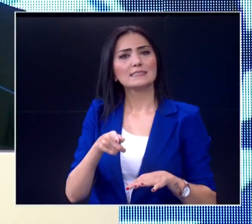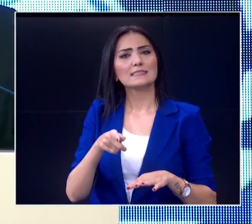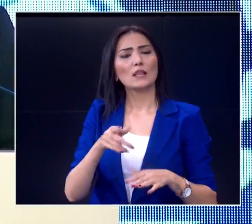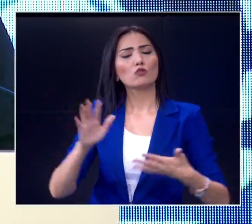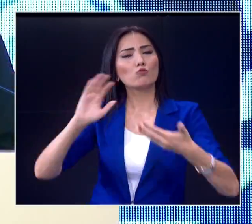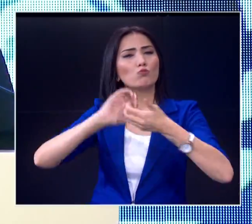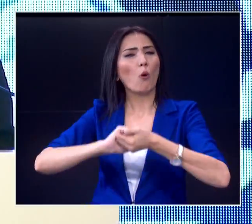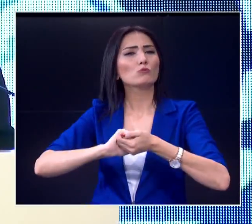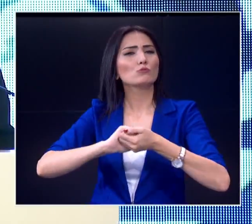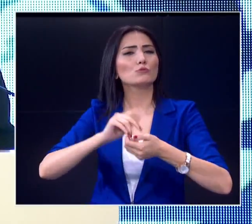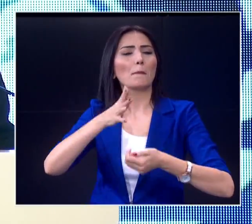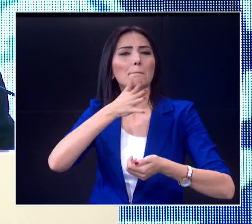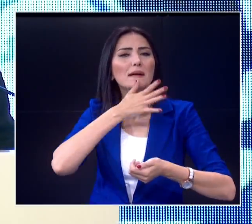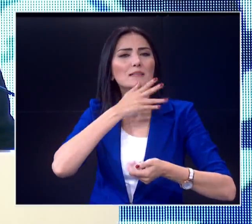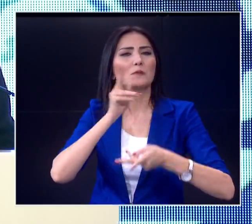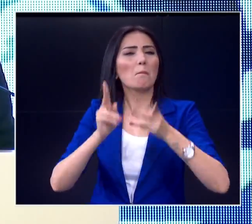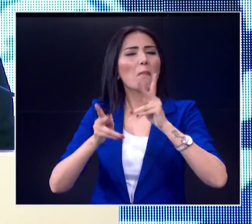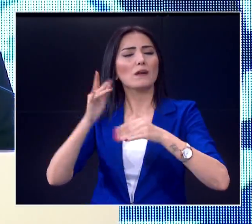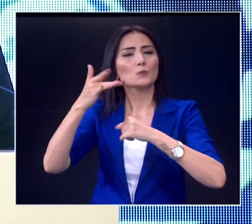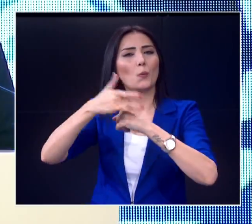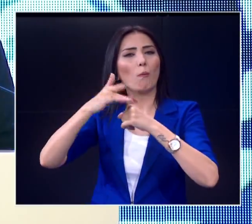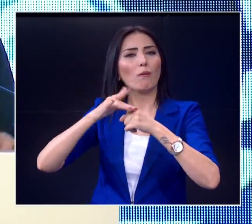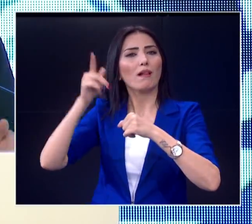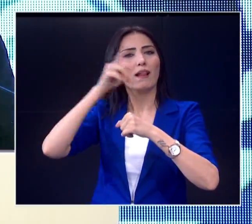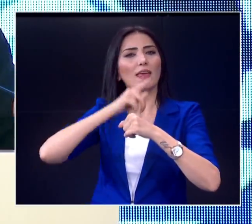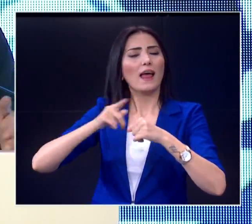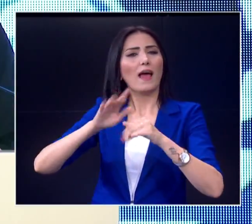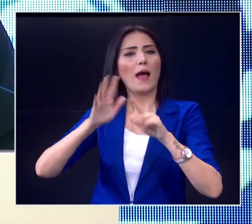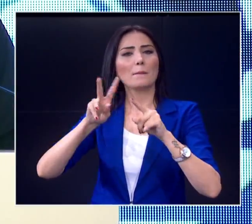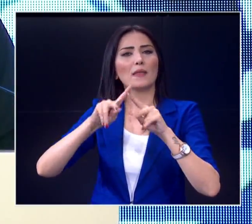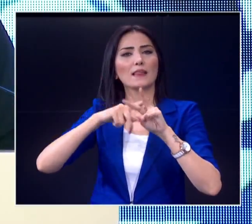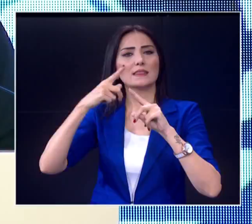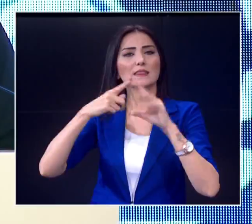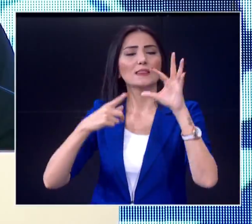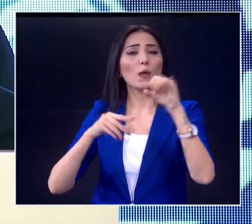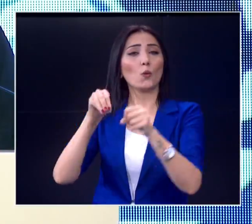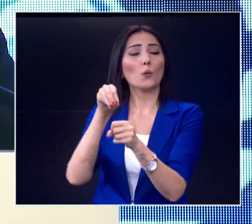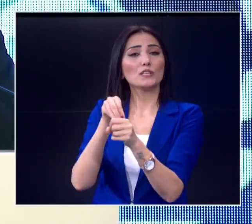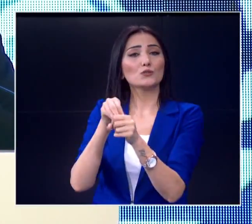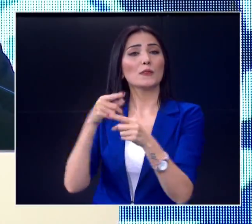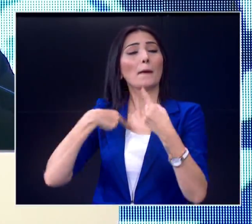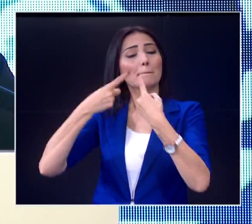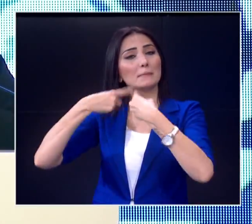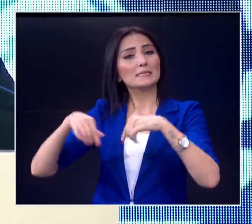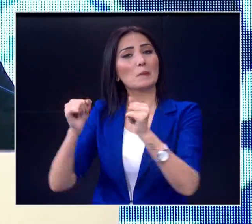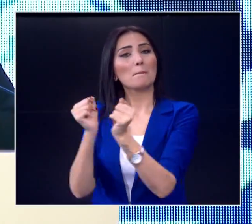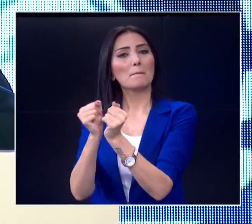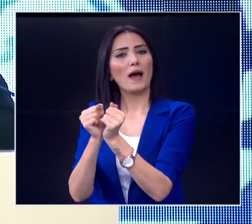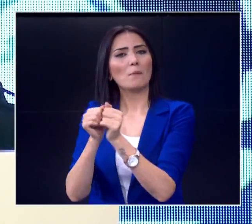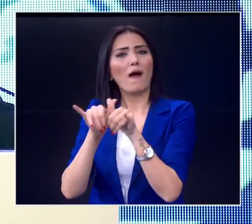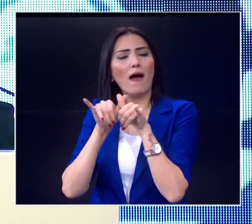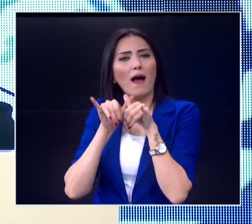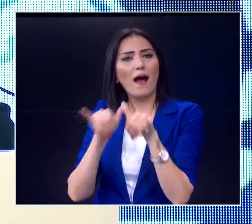dost bildiğimiz bazı ülkeler hem de NATO içinde bizimle beraber